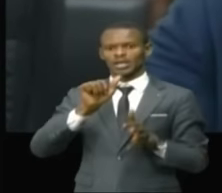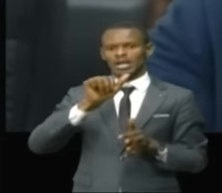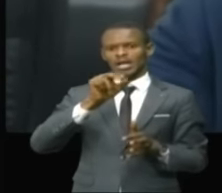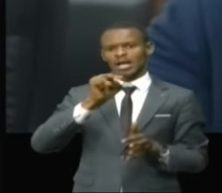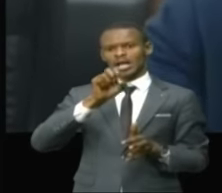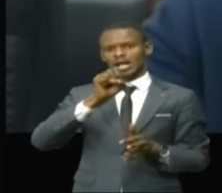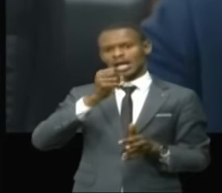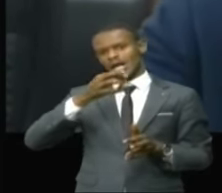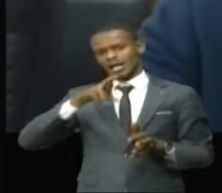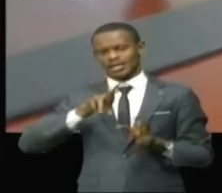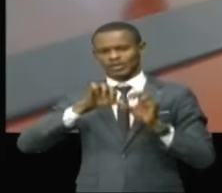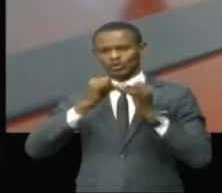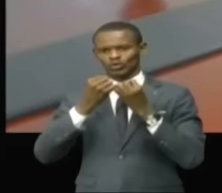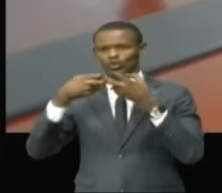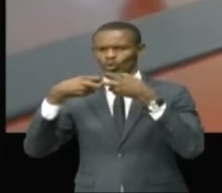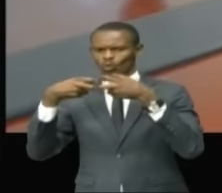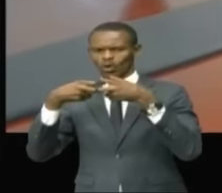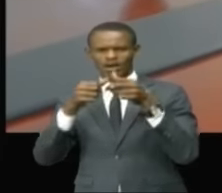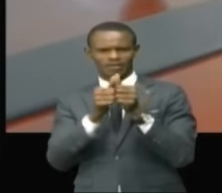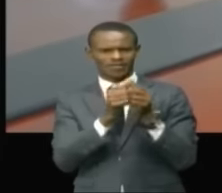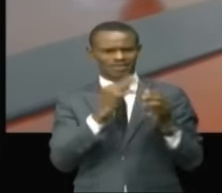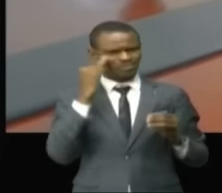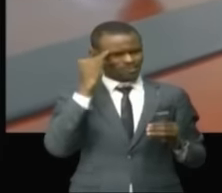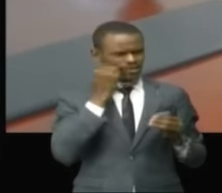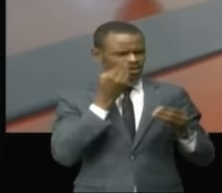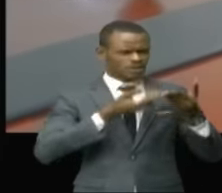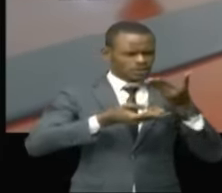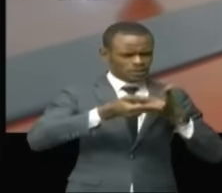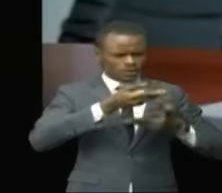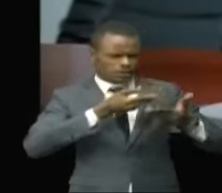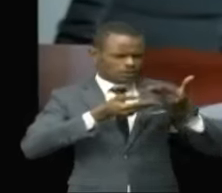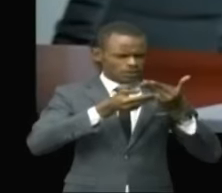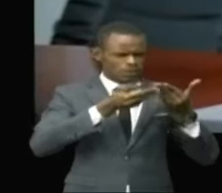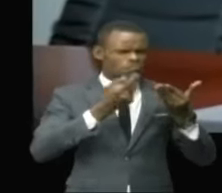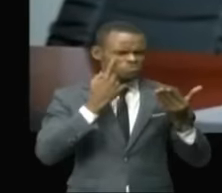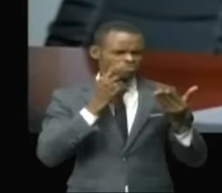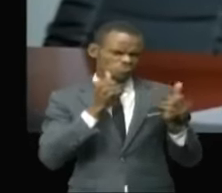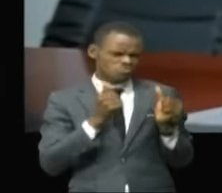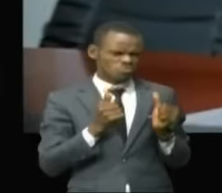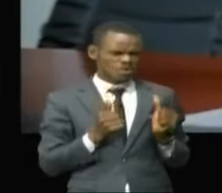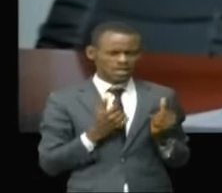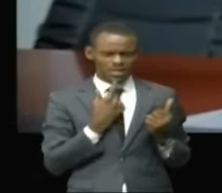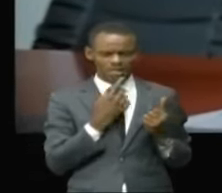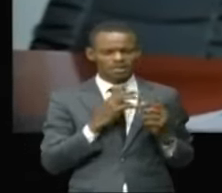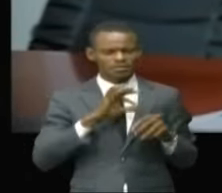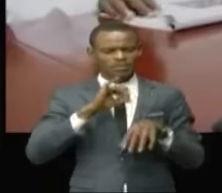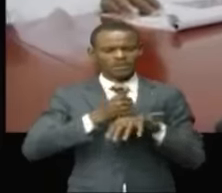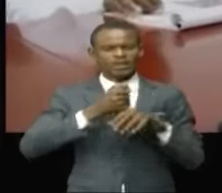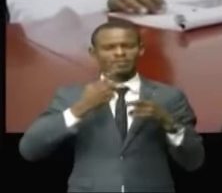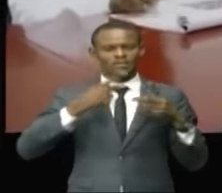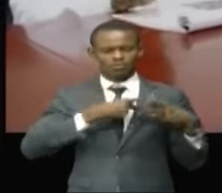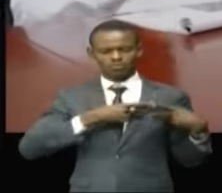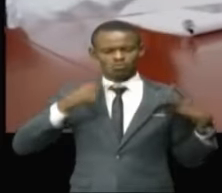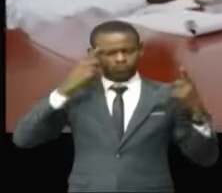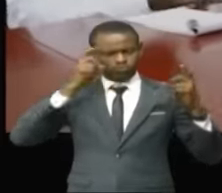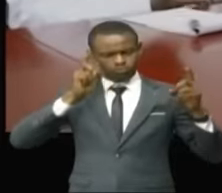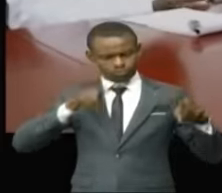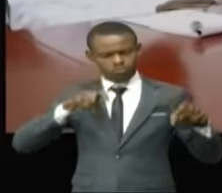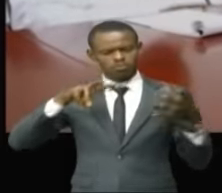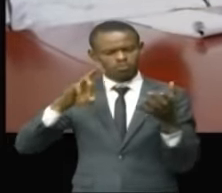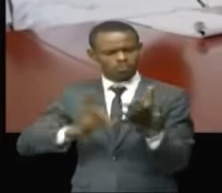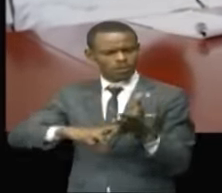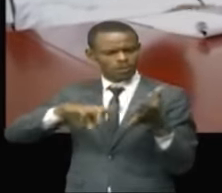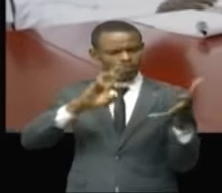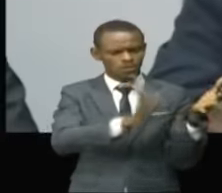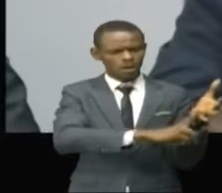l'option d'adhérer à cette vision du ministre d'État avec la mise en œuvre d'un protocole d'accord visant les mesures d'accompagnement de